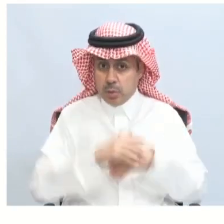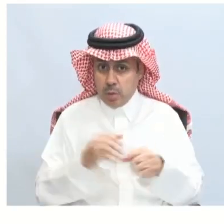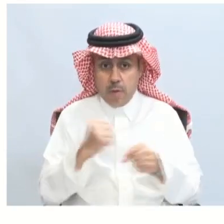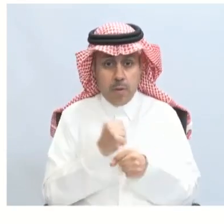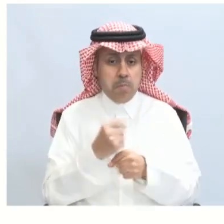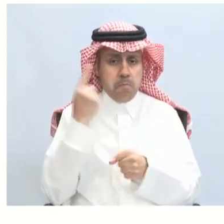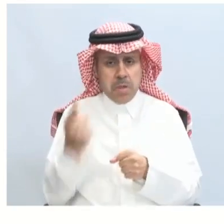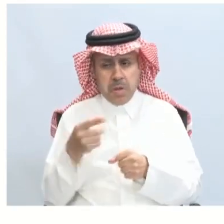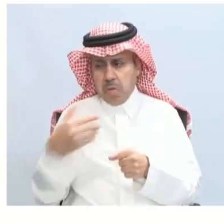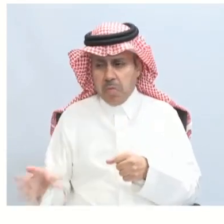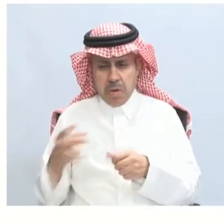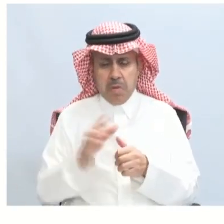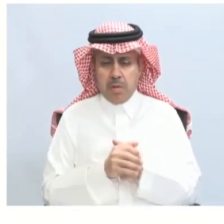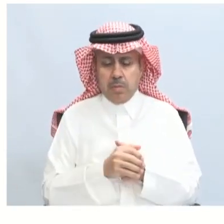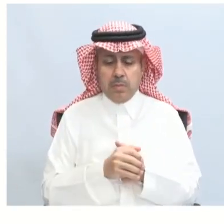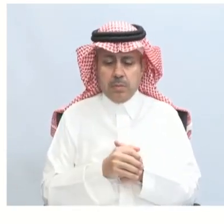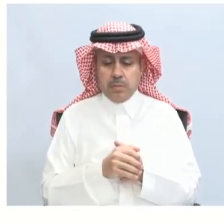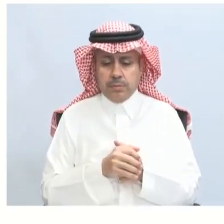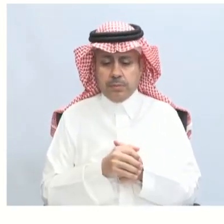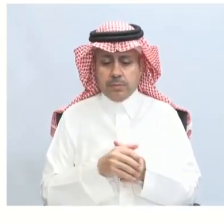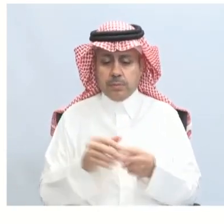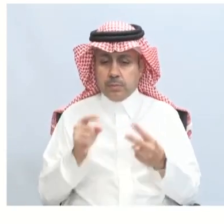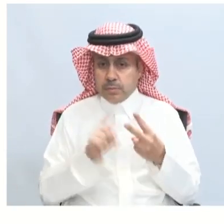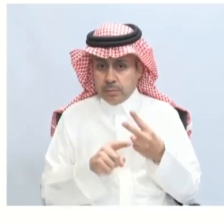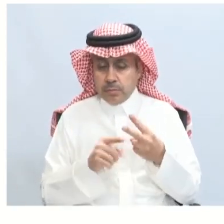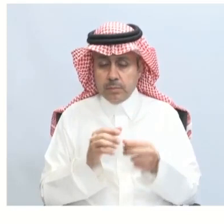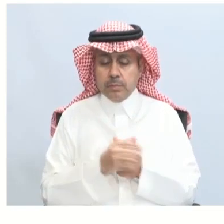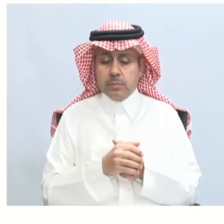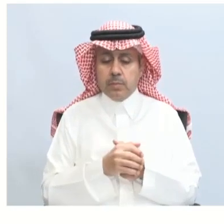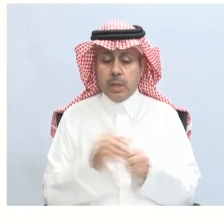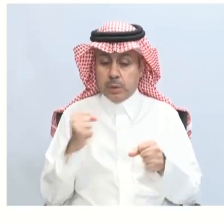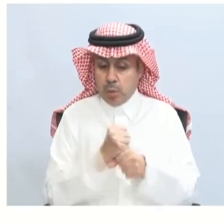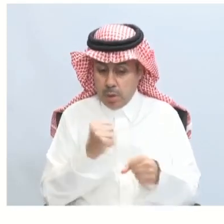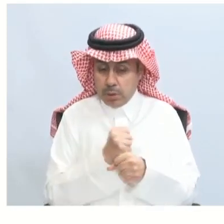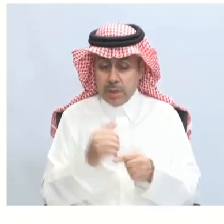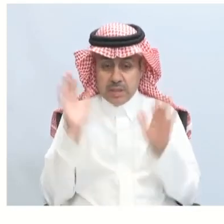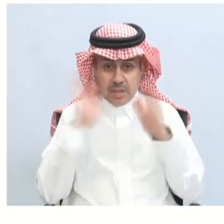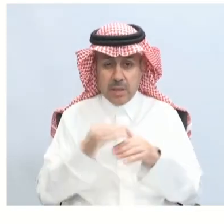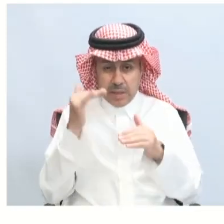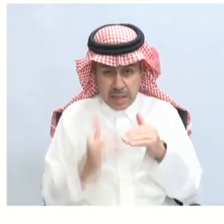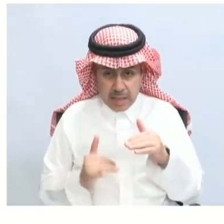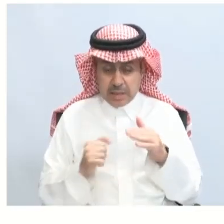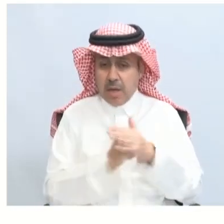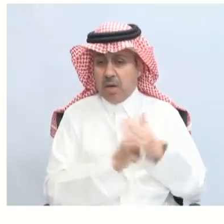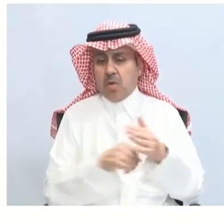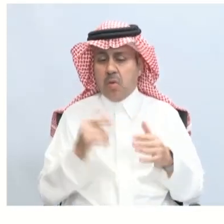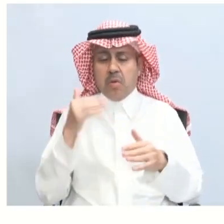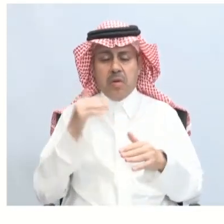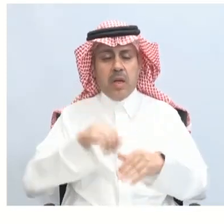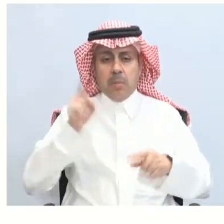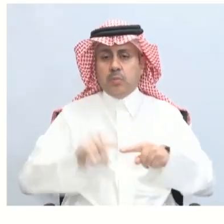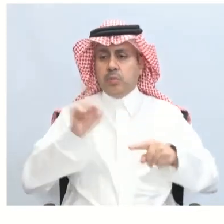مره وتترك اخرى تؤدى مره وتترك اخرى الخيار الثاني تؤدى ناقصه الاركان ودون خشوع